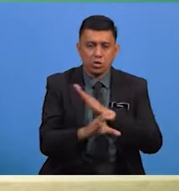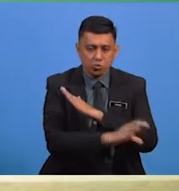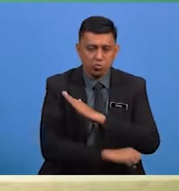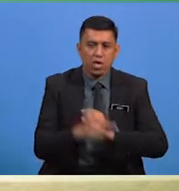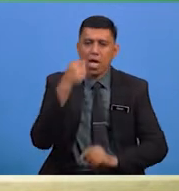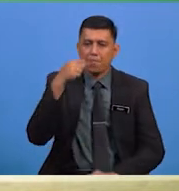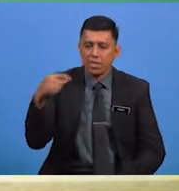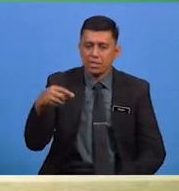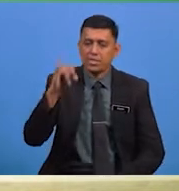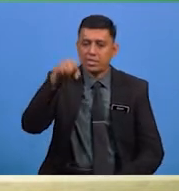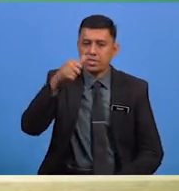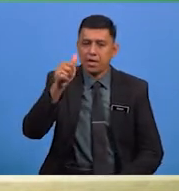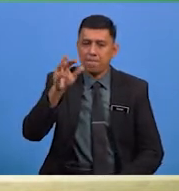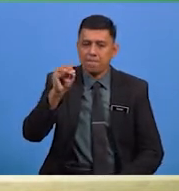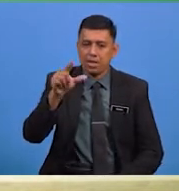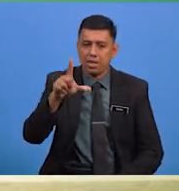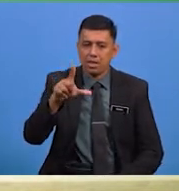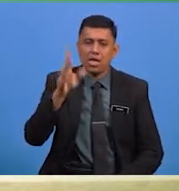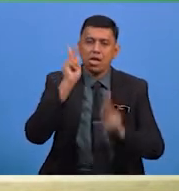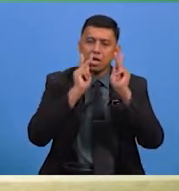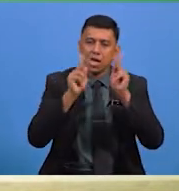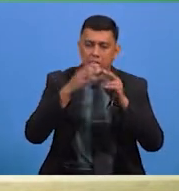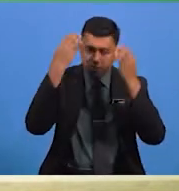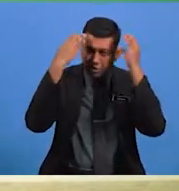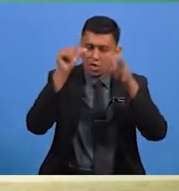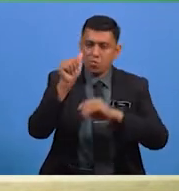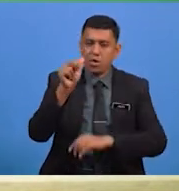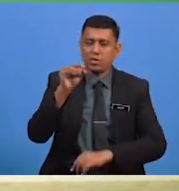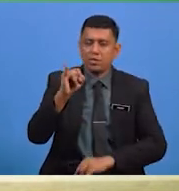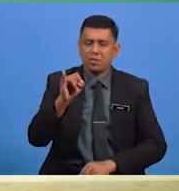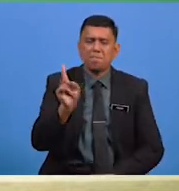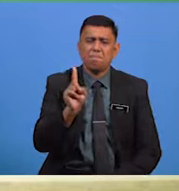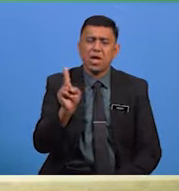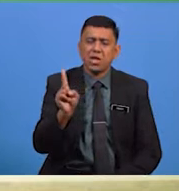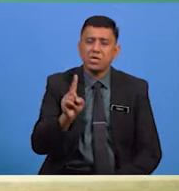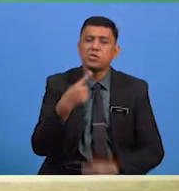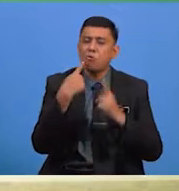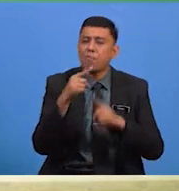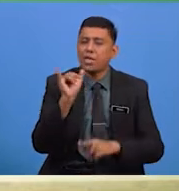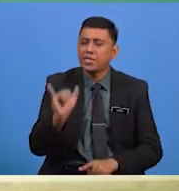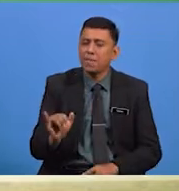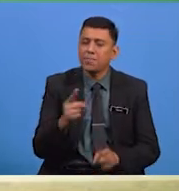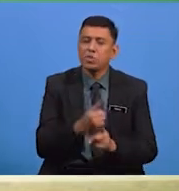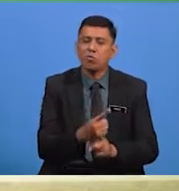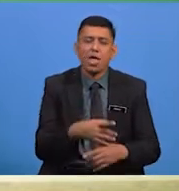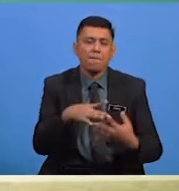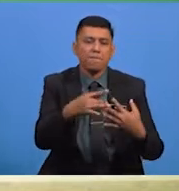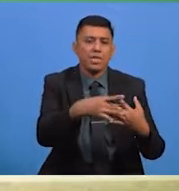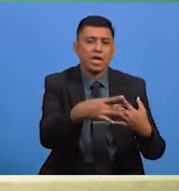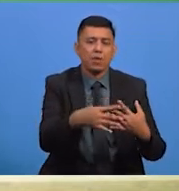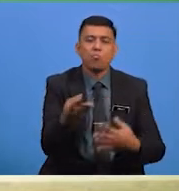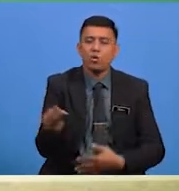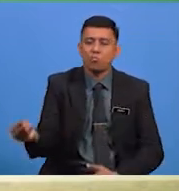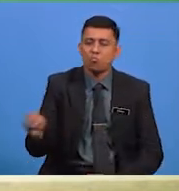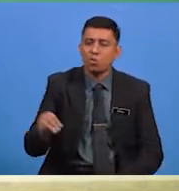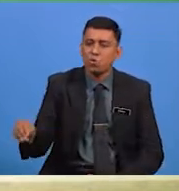pensel Jamal? Kata Cikgu Aini. Yang mana satukah yang menjadi pilihan